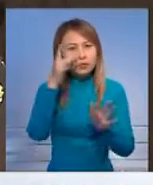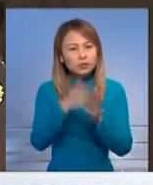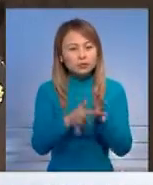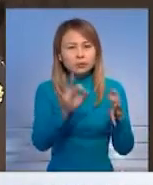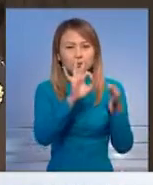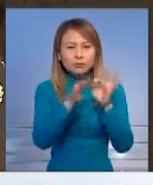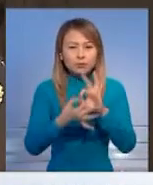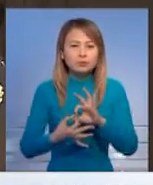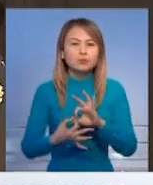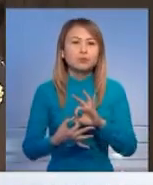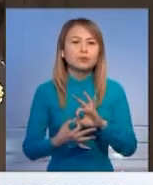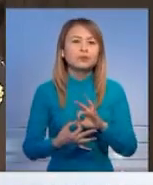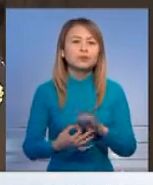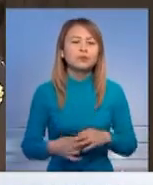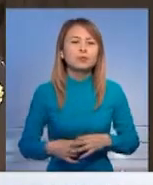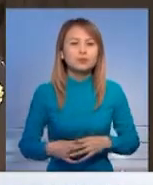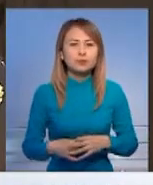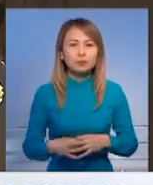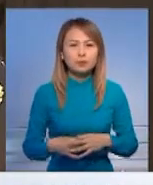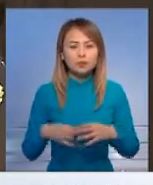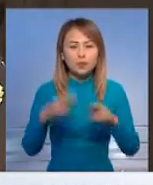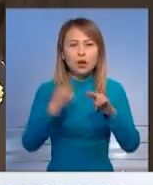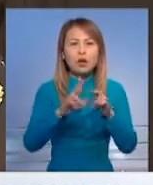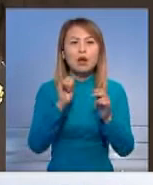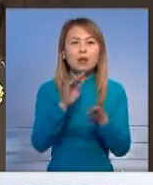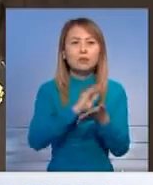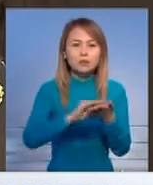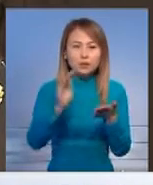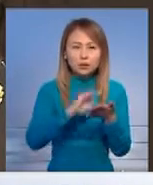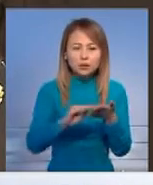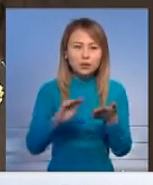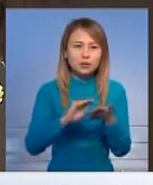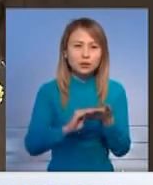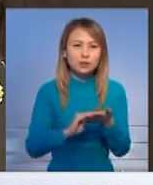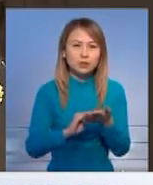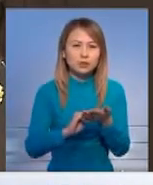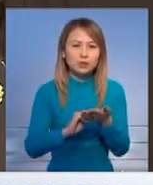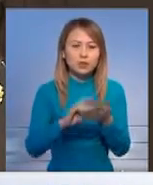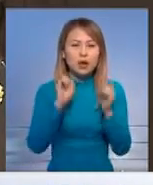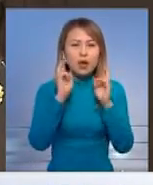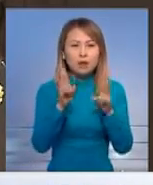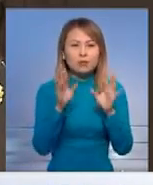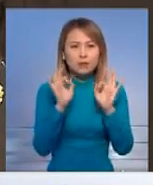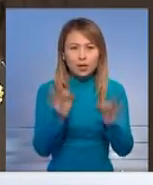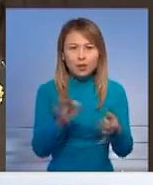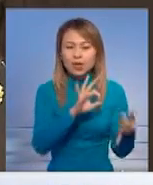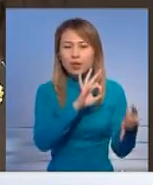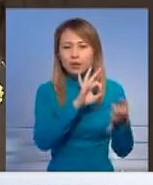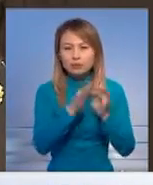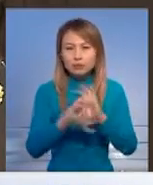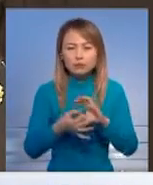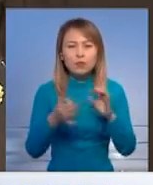әдісіне, әдістемелеріне, сосын қалай жазу керек, қалай сөйлеу керек.